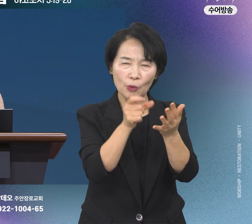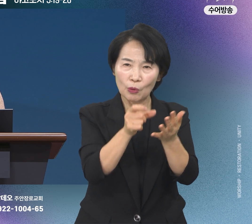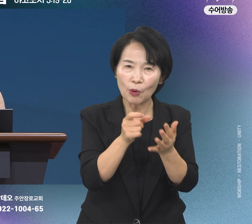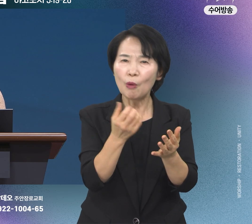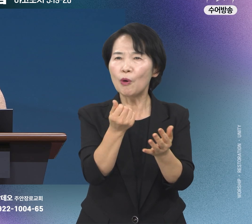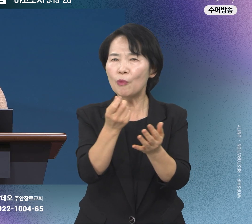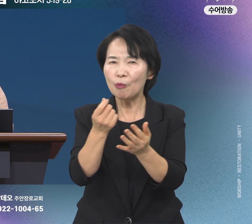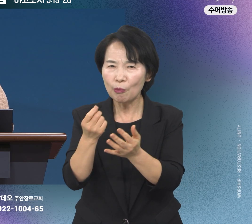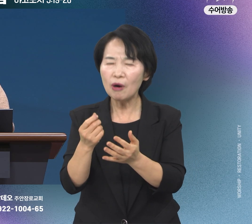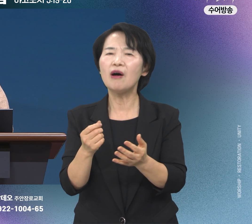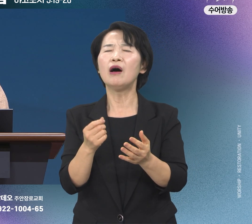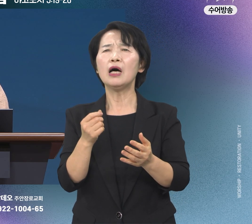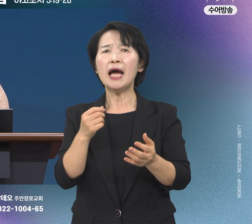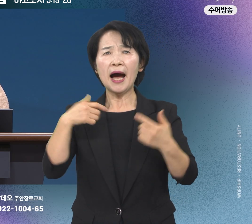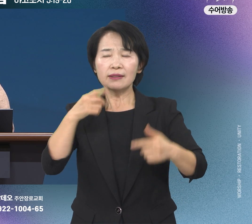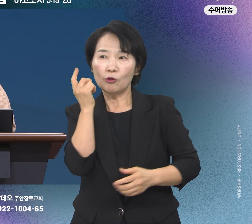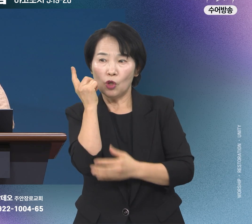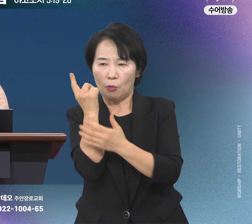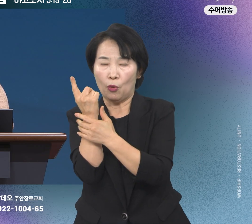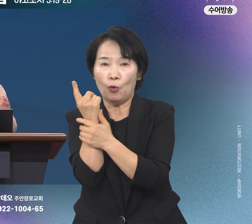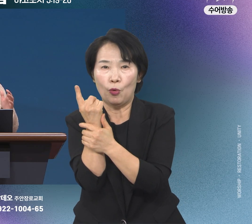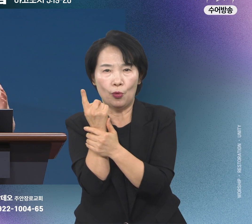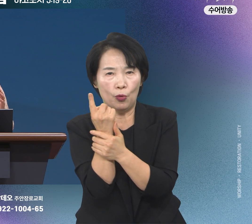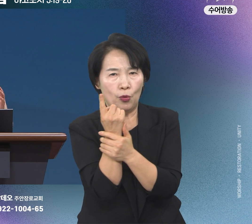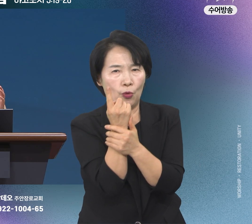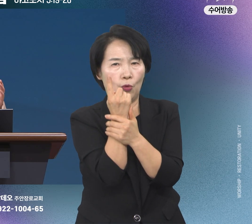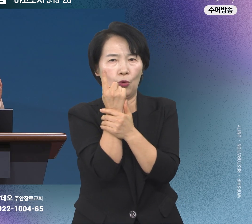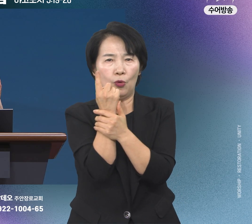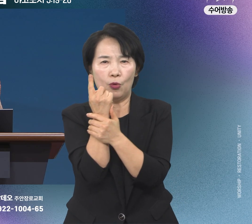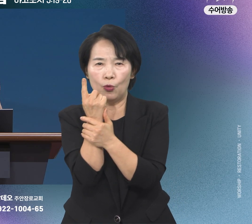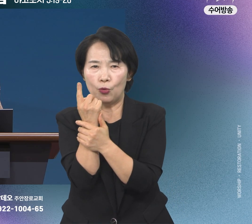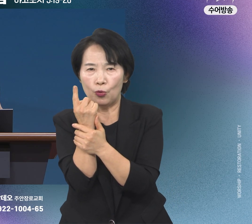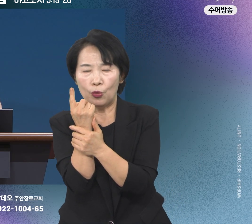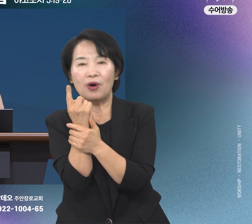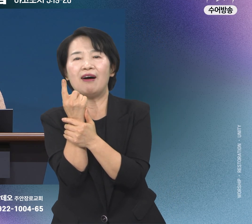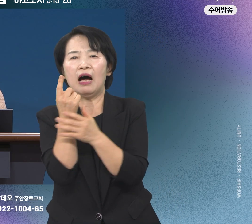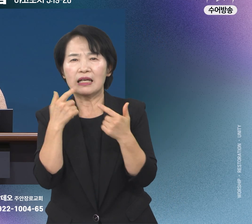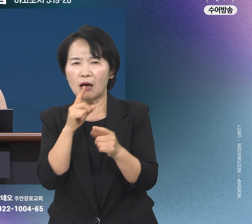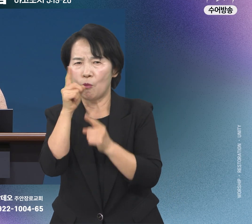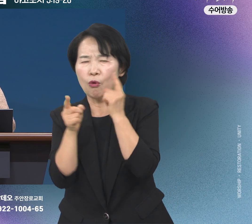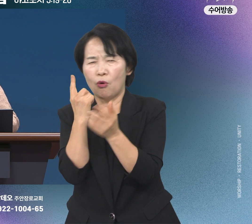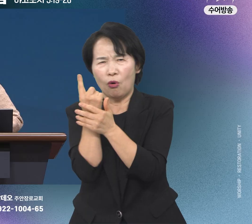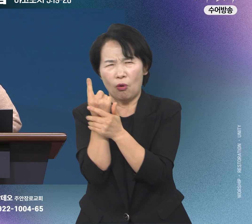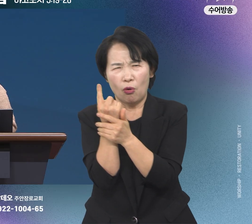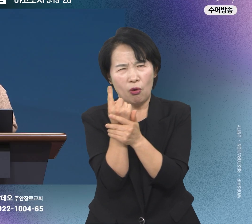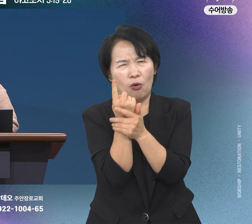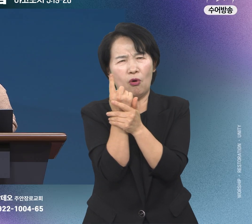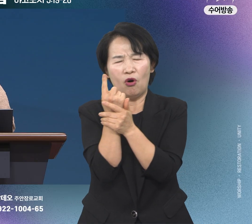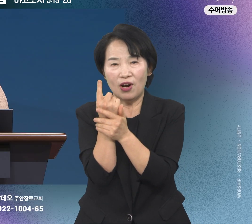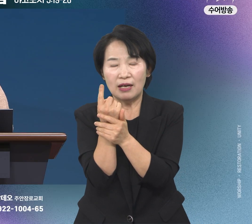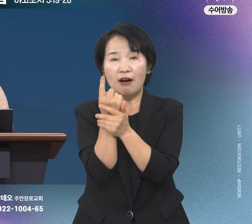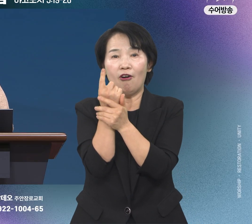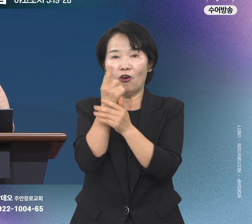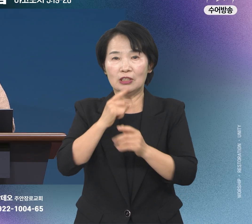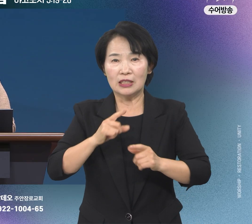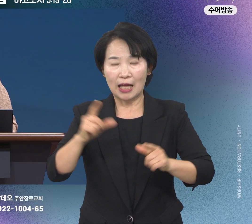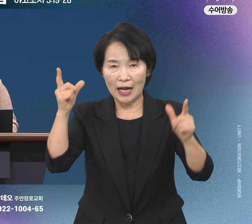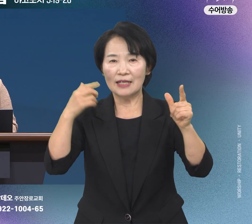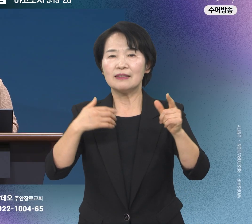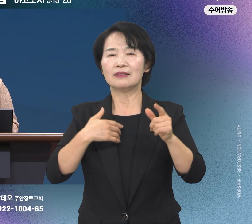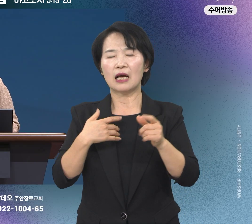핸드폰을 쥐고 있는 것은 일상입니다. 근데 어느 날 제가 신천지 신도가 된 지 이제 4년이 넘고 몇 개월이